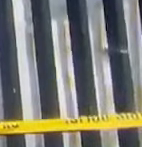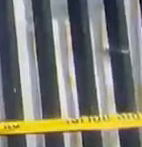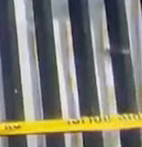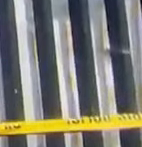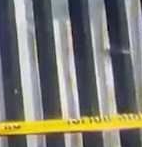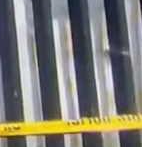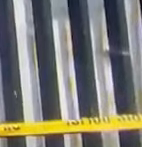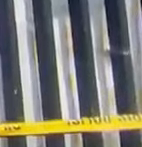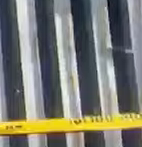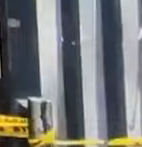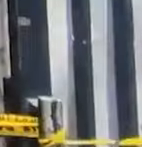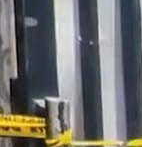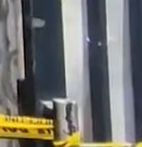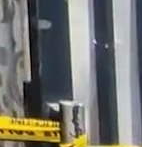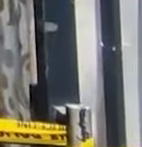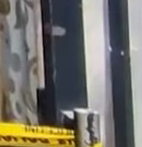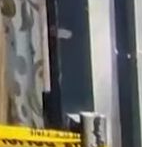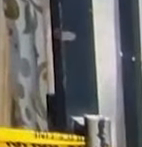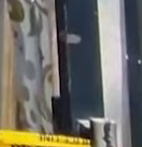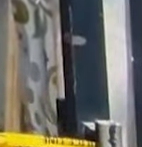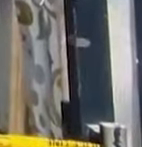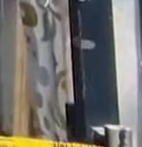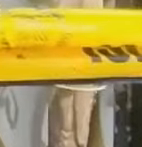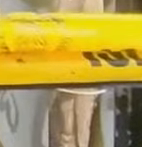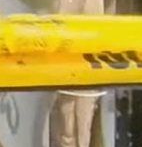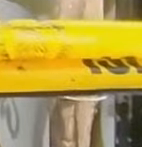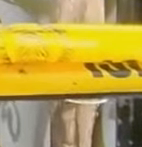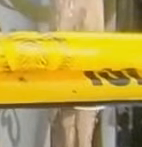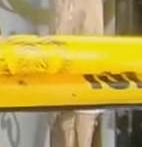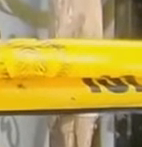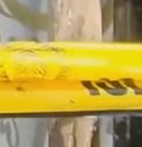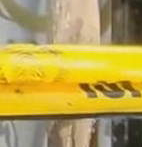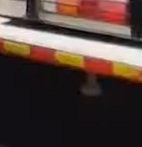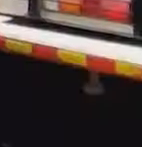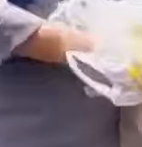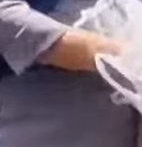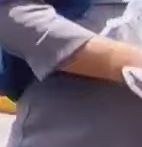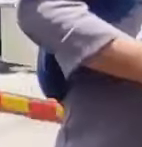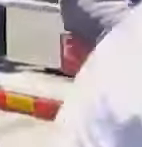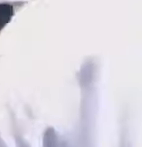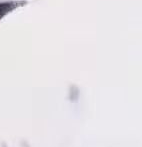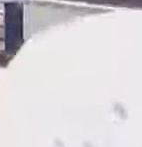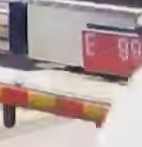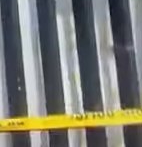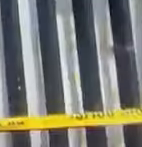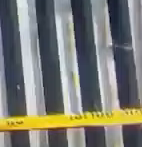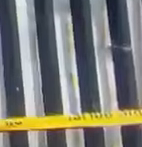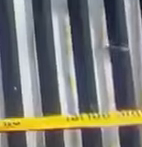Ironis, kebakaran ini diduga disengaja dilakukan oleh anak pemilik rumah dengan membakar kasur usai terlibat cekcok dengan orang tuanya.